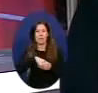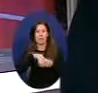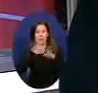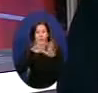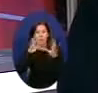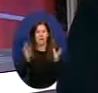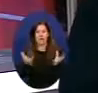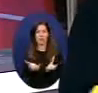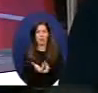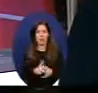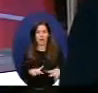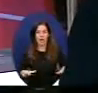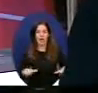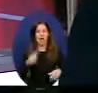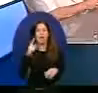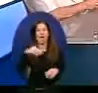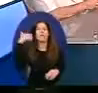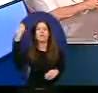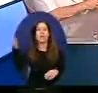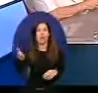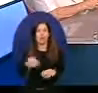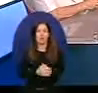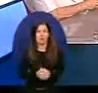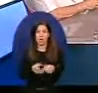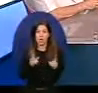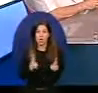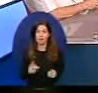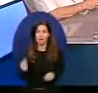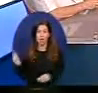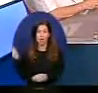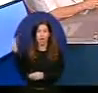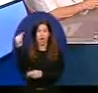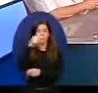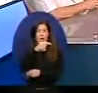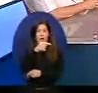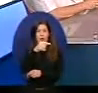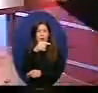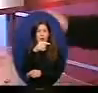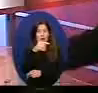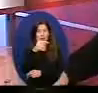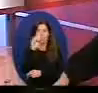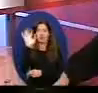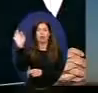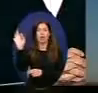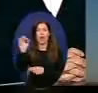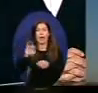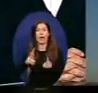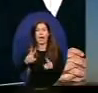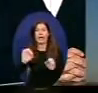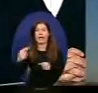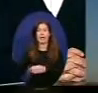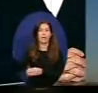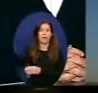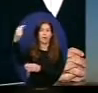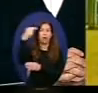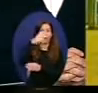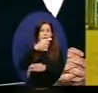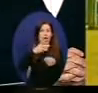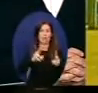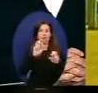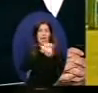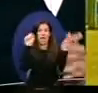מחוץ עלה. אנחנו יודעים לירד טיל בליסטי שמגיע מאיראן מחוץ לאטמוספירה? כן, הוא מגיע מחוץ, מה לעשות?